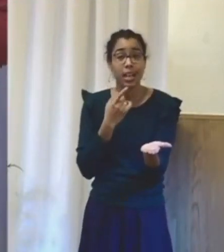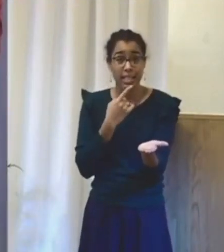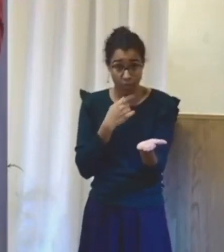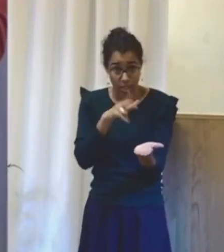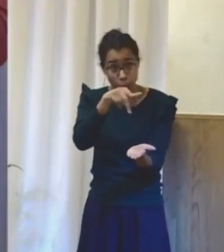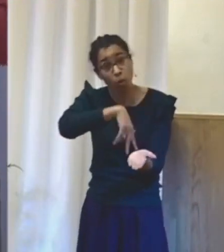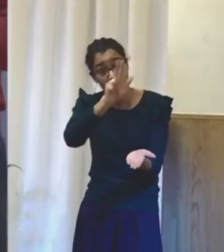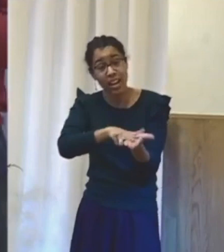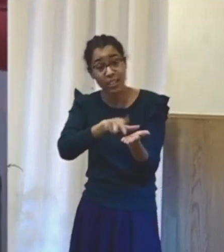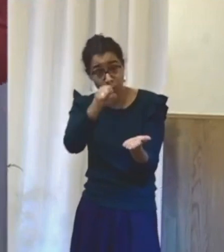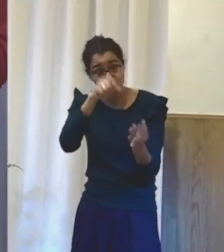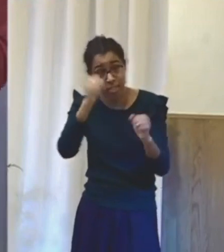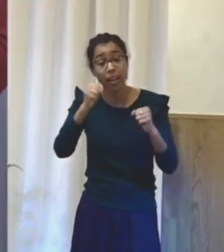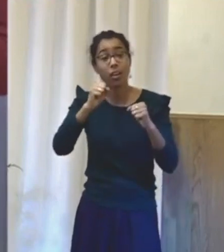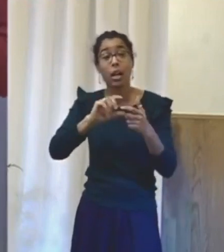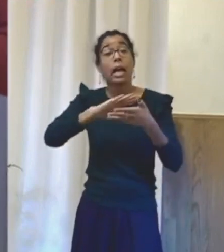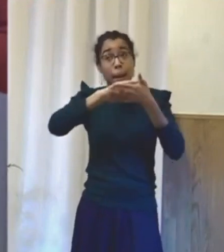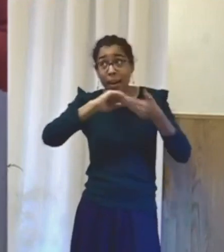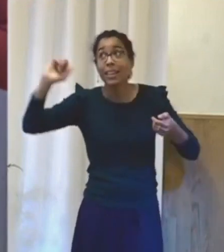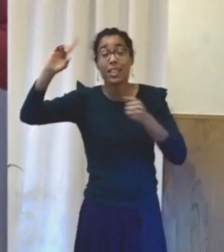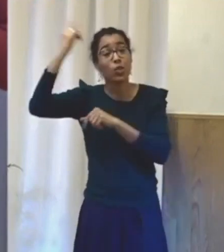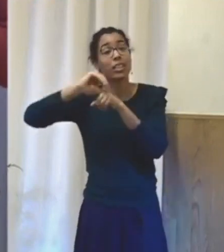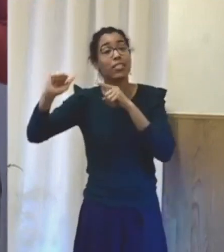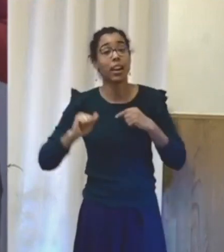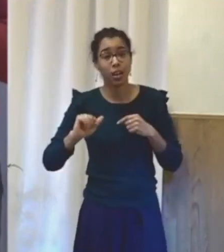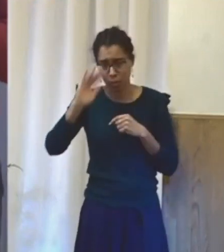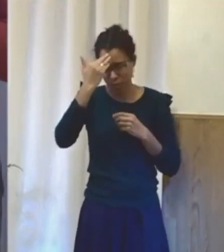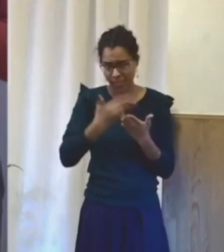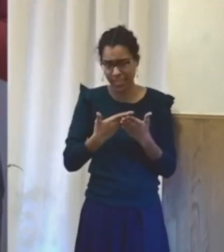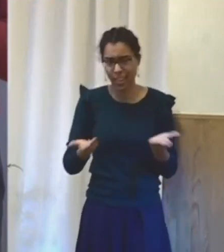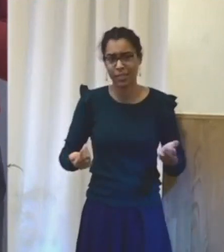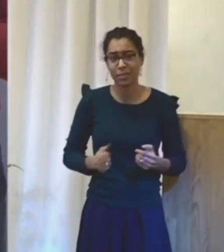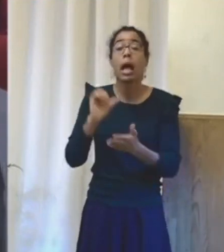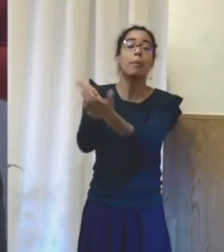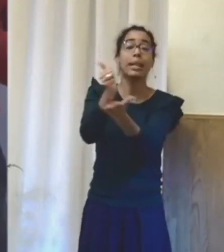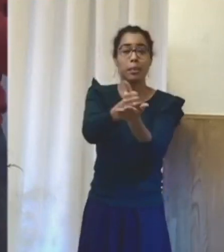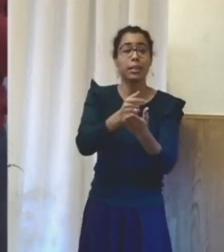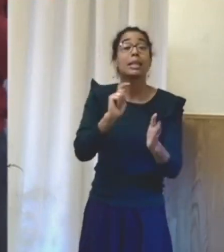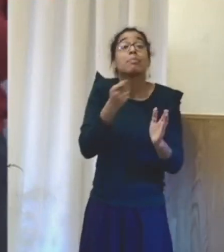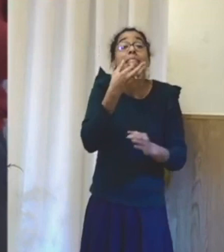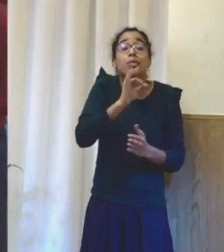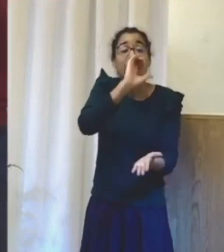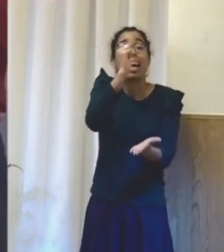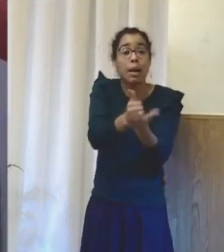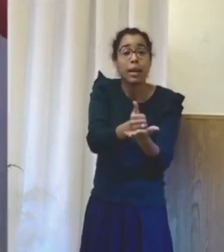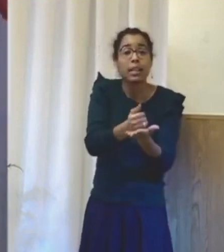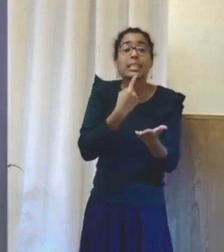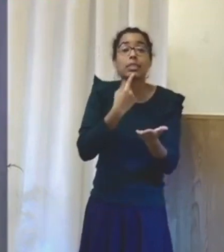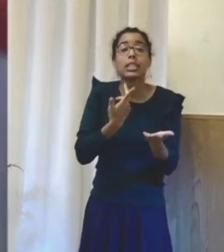vous agréez et en fait, c'est Dieu qui prend le relais. Vous savez ça? Quand on dit amen, on dit